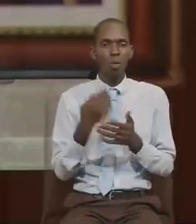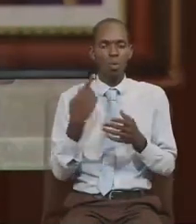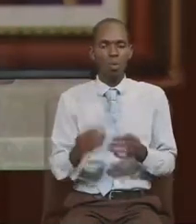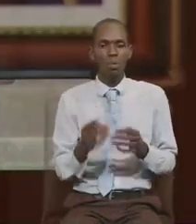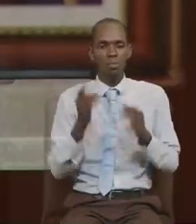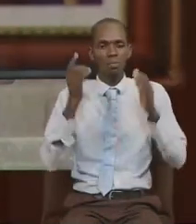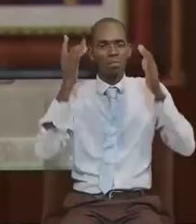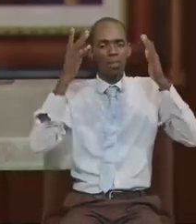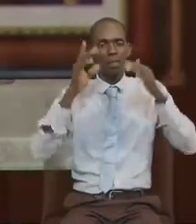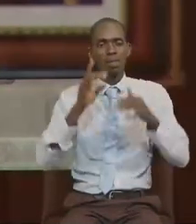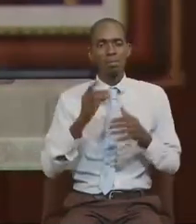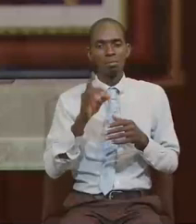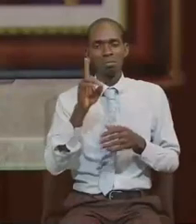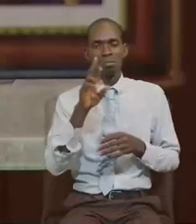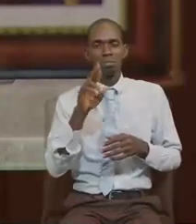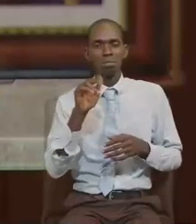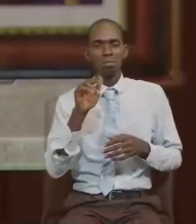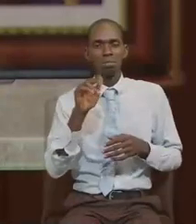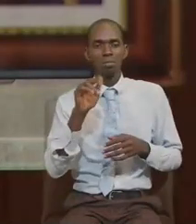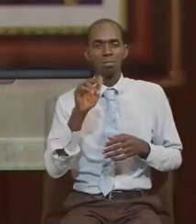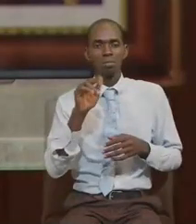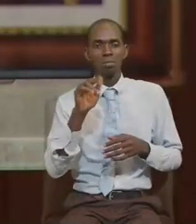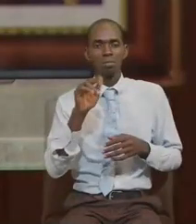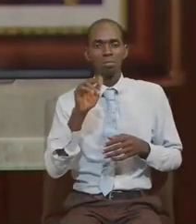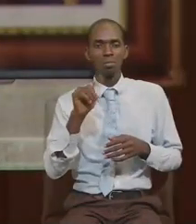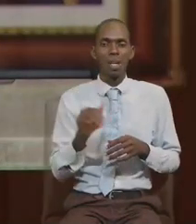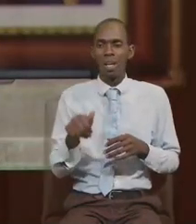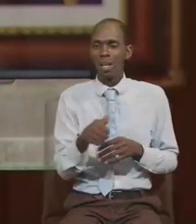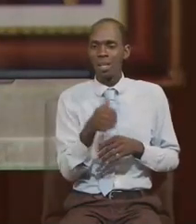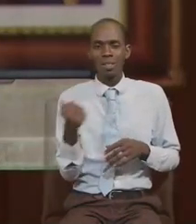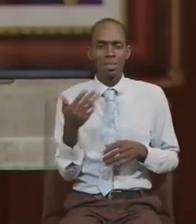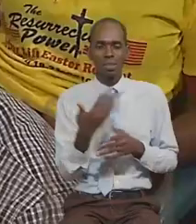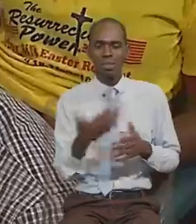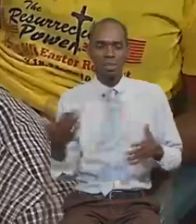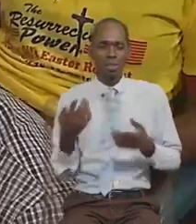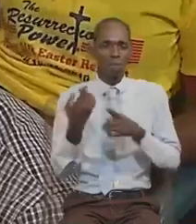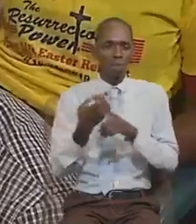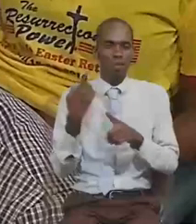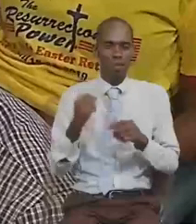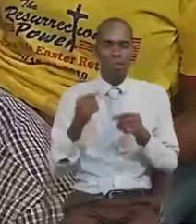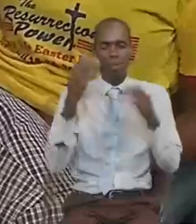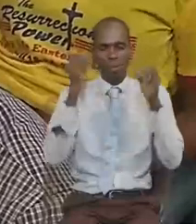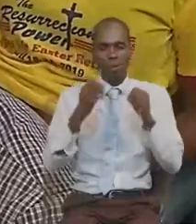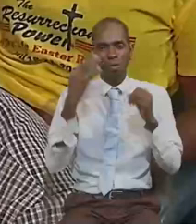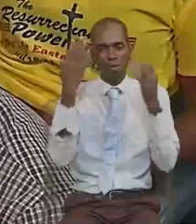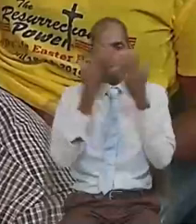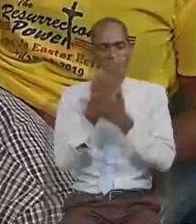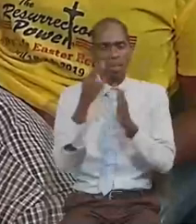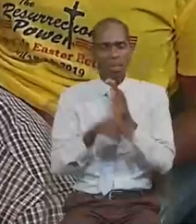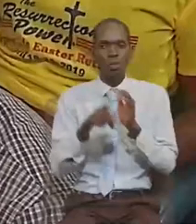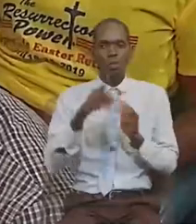Tous les traits des puissants des ténèbres. Vous n'allez pas pleurer. Vous allez